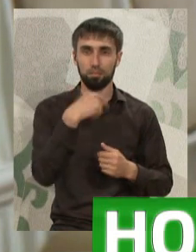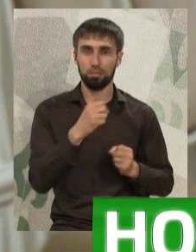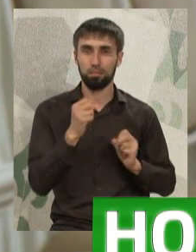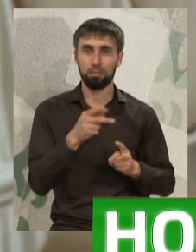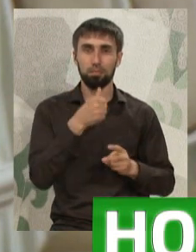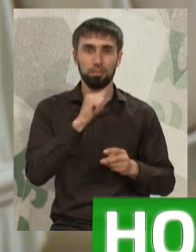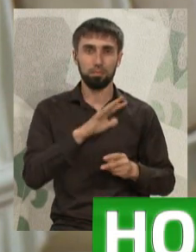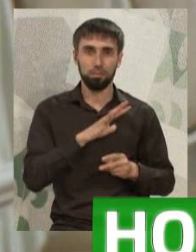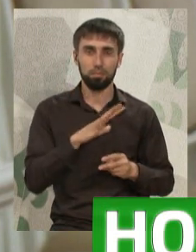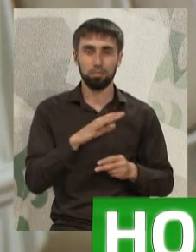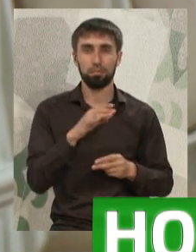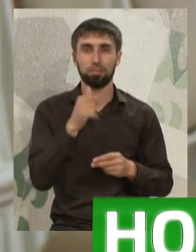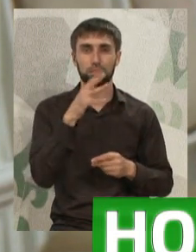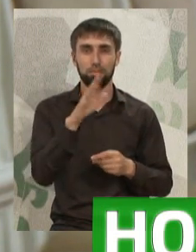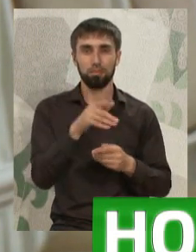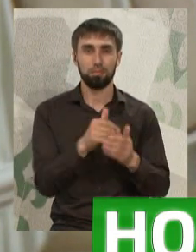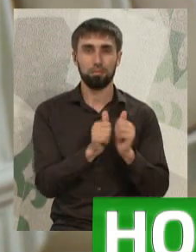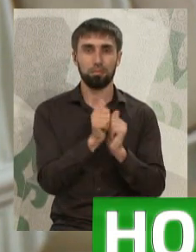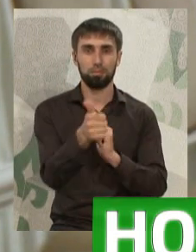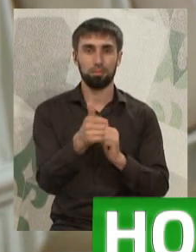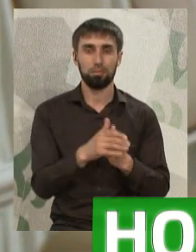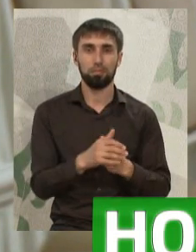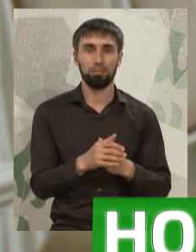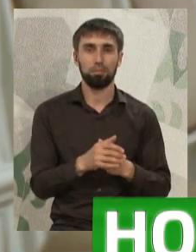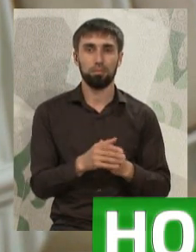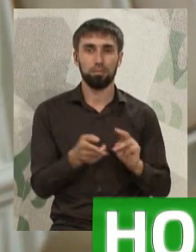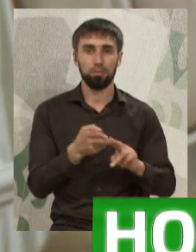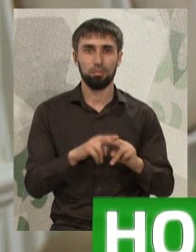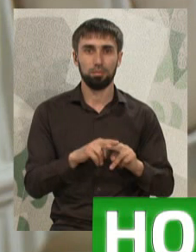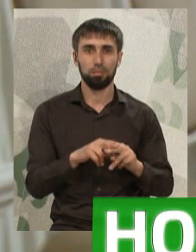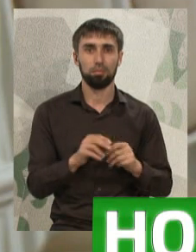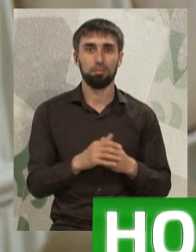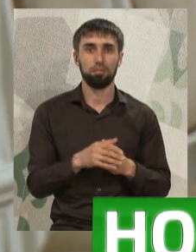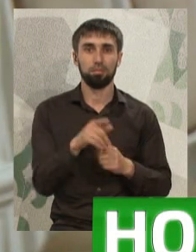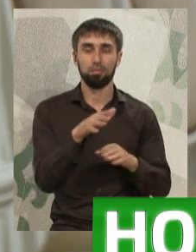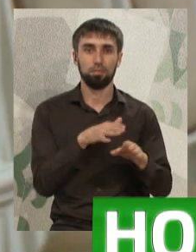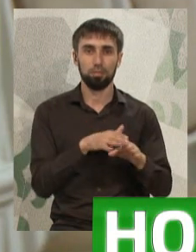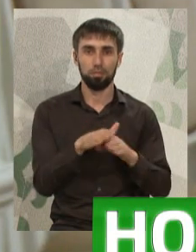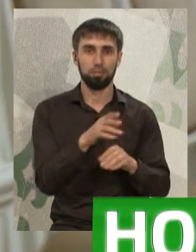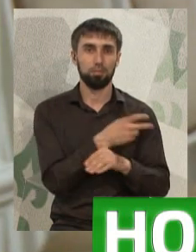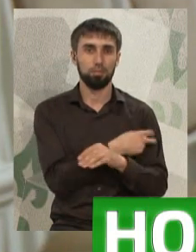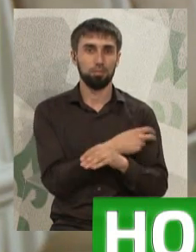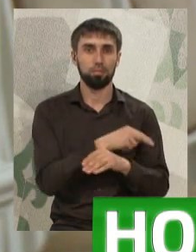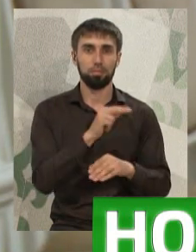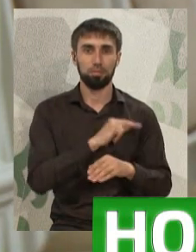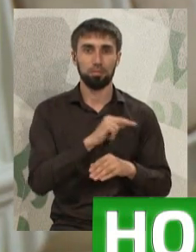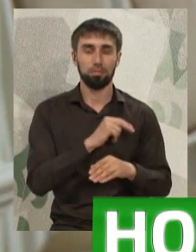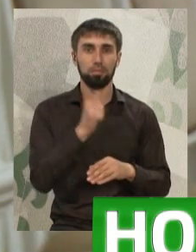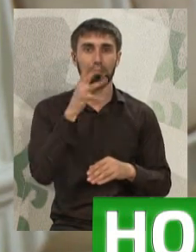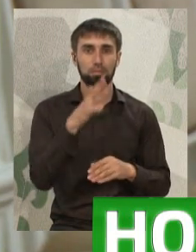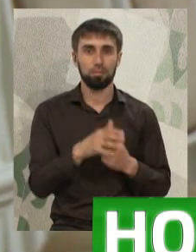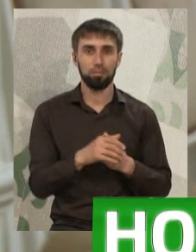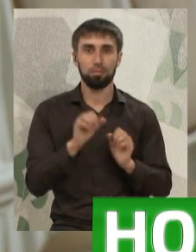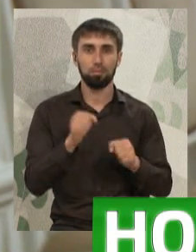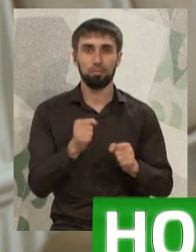опасности, находящихся на передовой. Это полноценные медицинские работники, которые